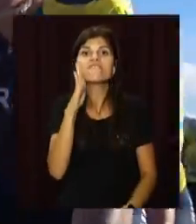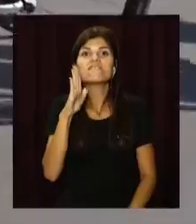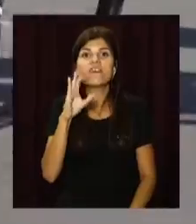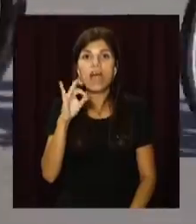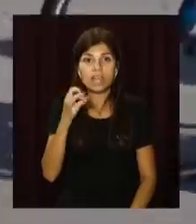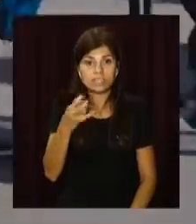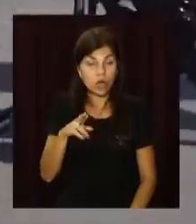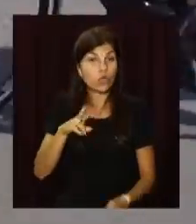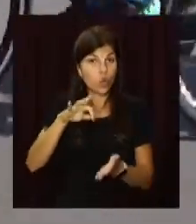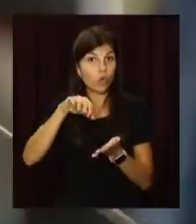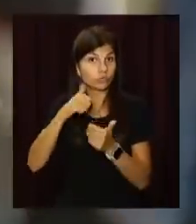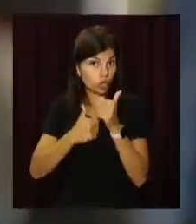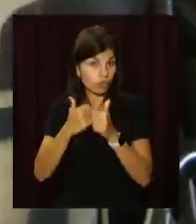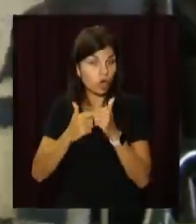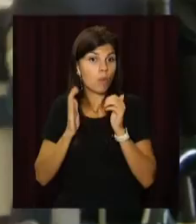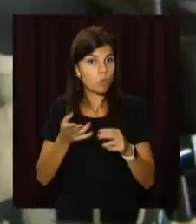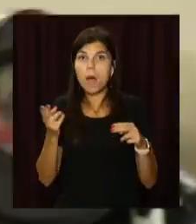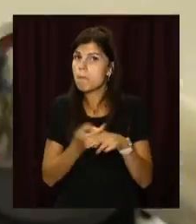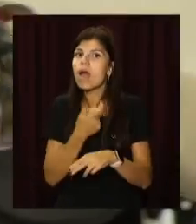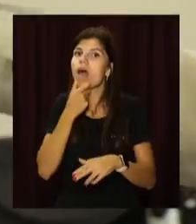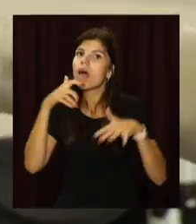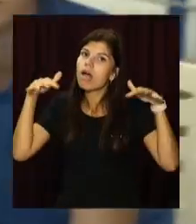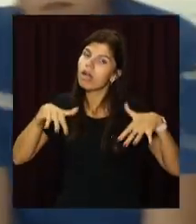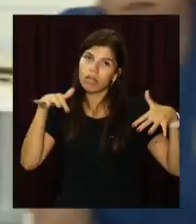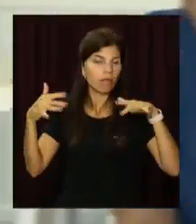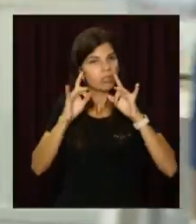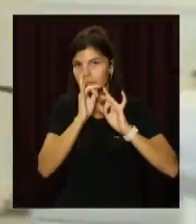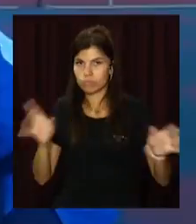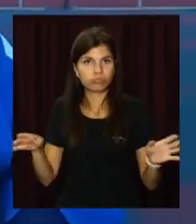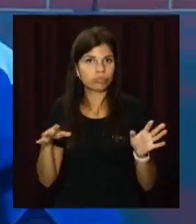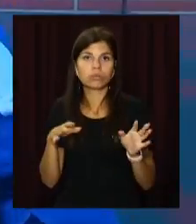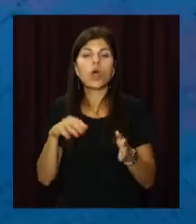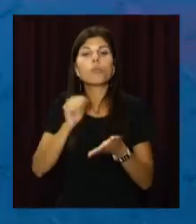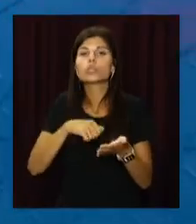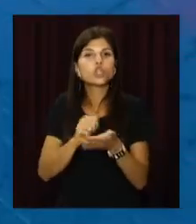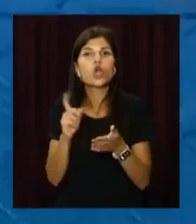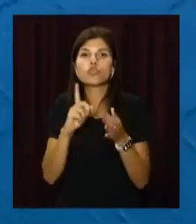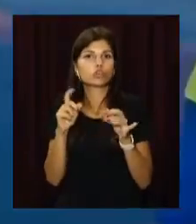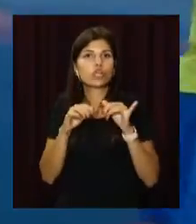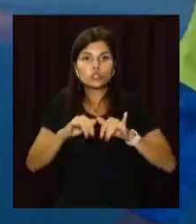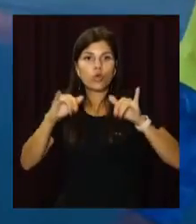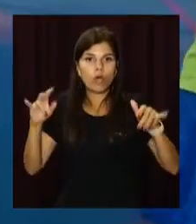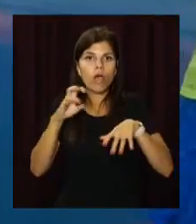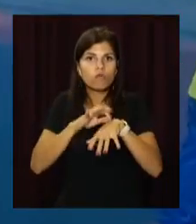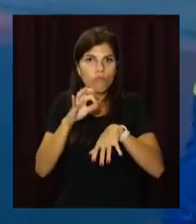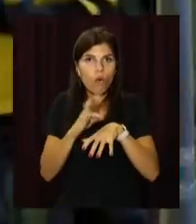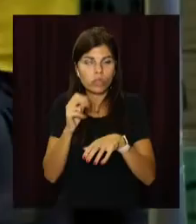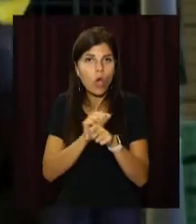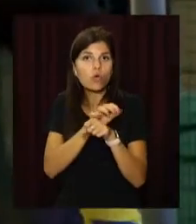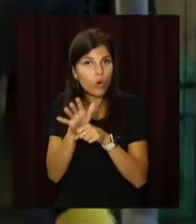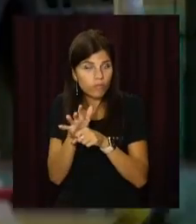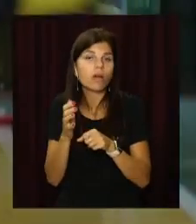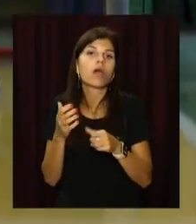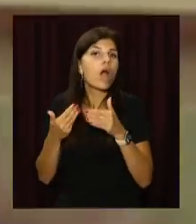Однак змагання пройдуть без глядачів, вирішили організатори. Причина – зростання кількості хворих на